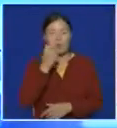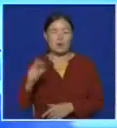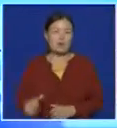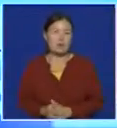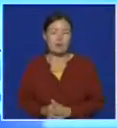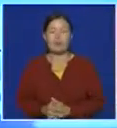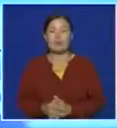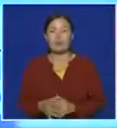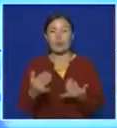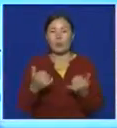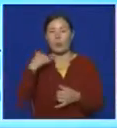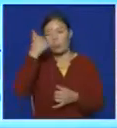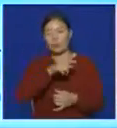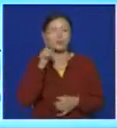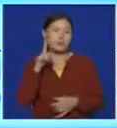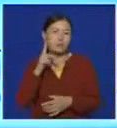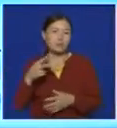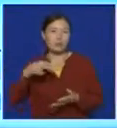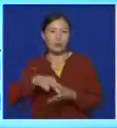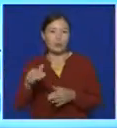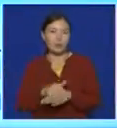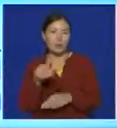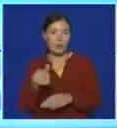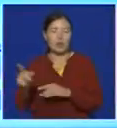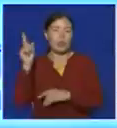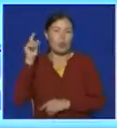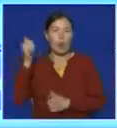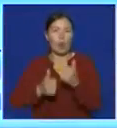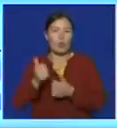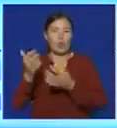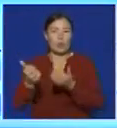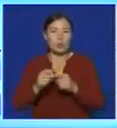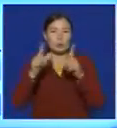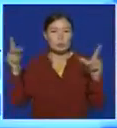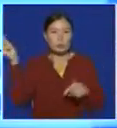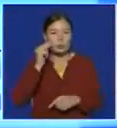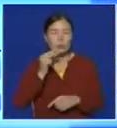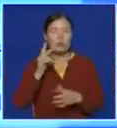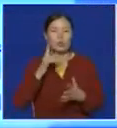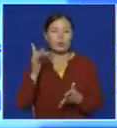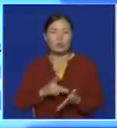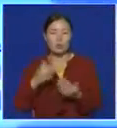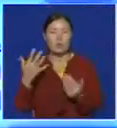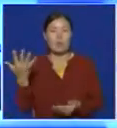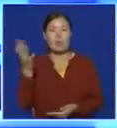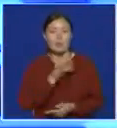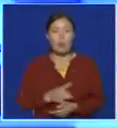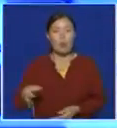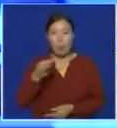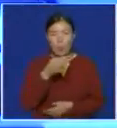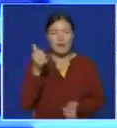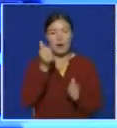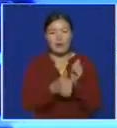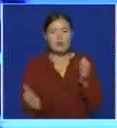Но в этом году слет молодых инспекторов стал доброй традицией. В конкурсе приняли участие школьники из 2 городов, 5 районов области. Каждая из